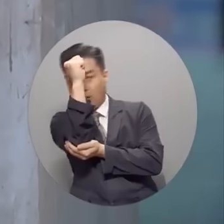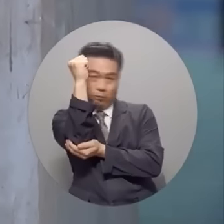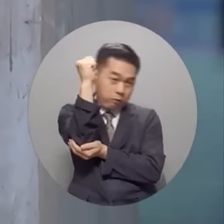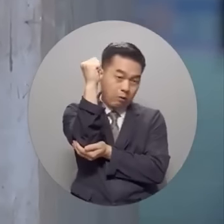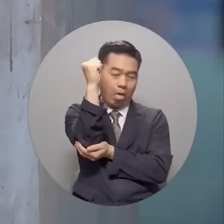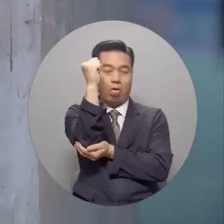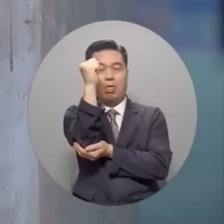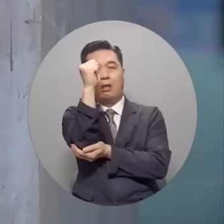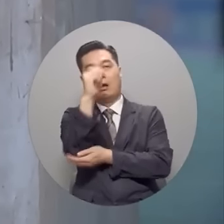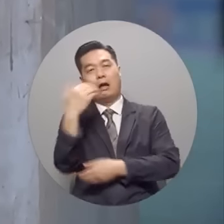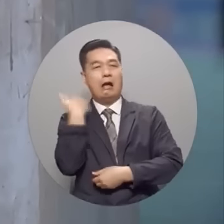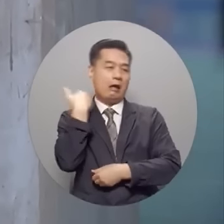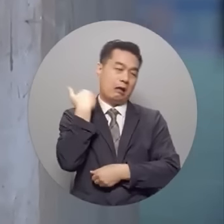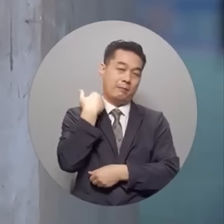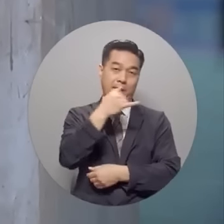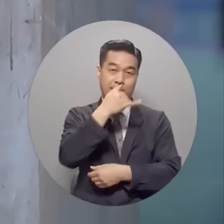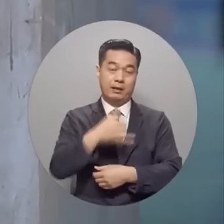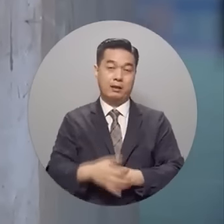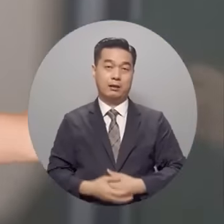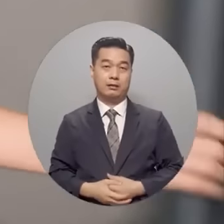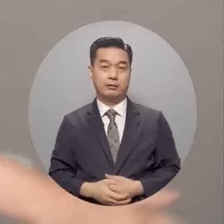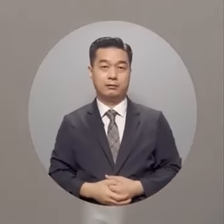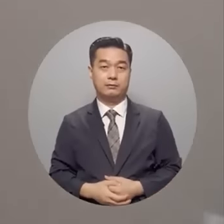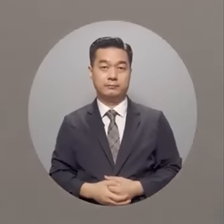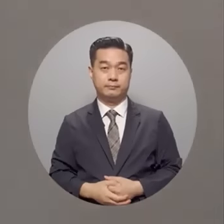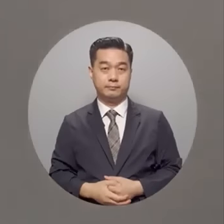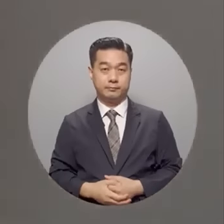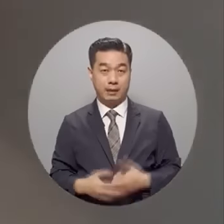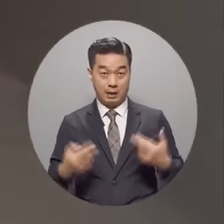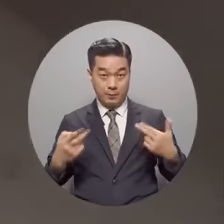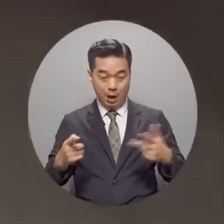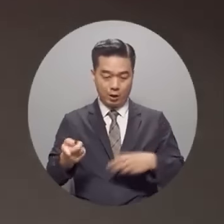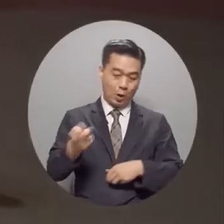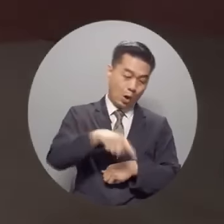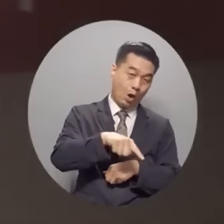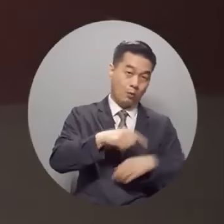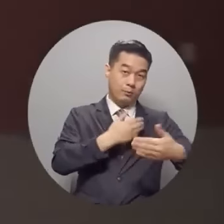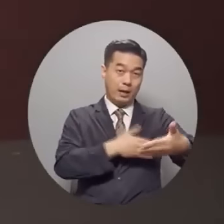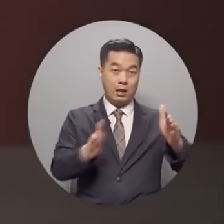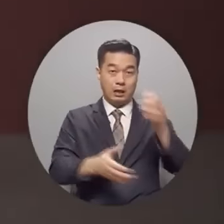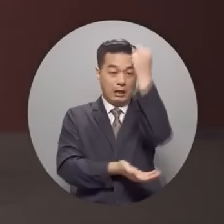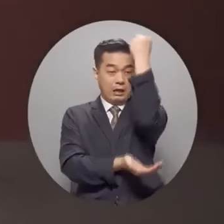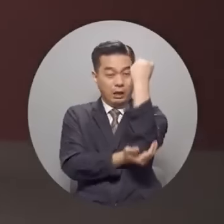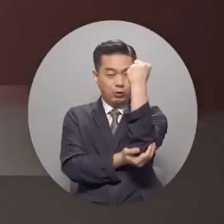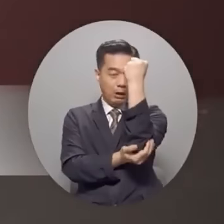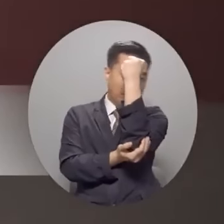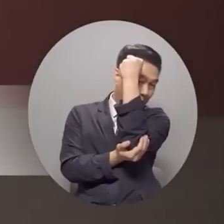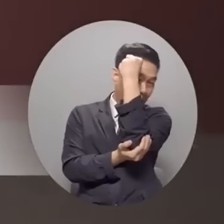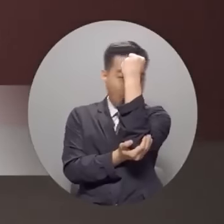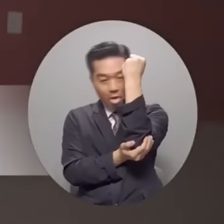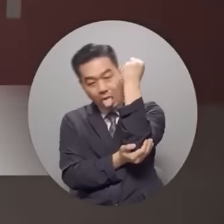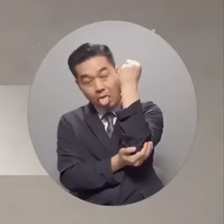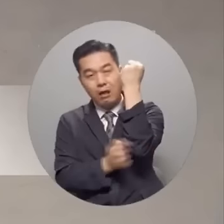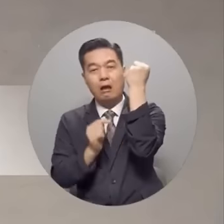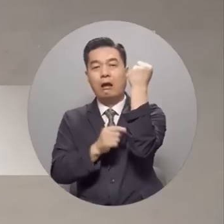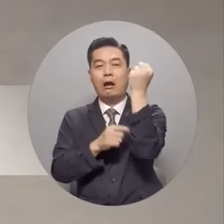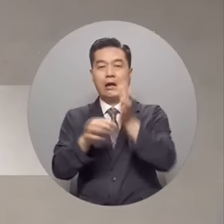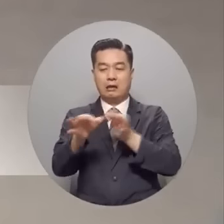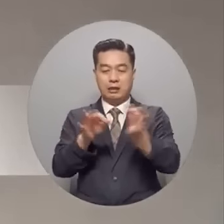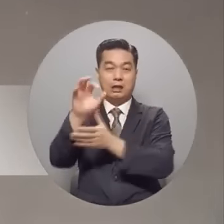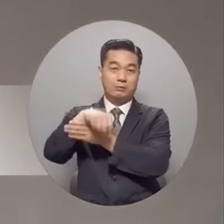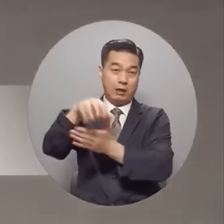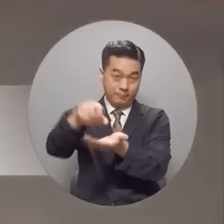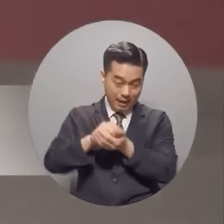하나가 세워져 있습니다. 비어있는 옆 상가에도 기둥이 서 있습니다. 이런 상가를 분양받은 13명이